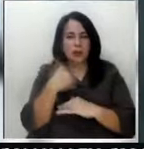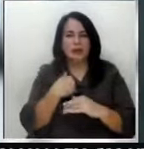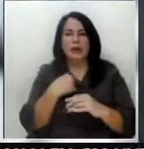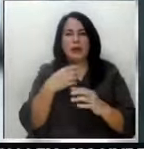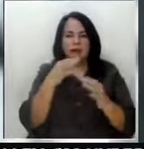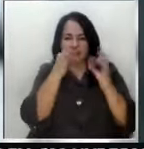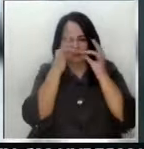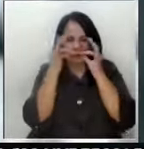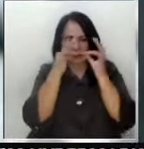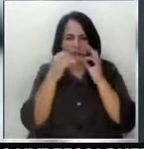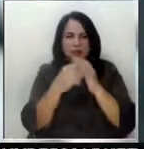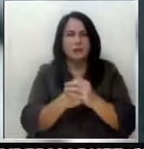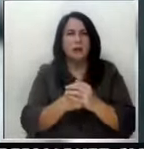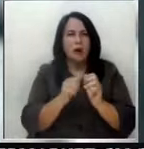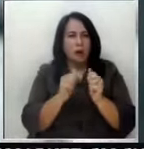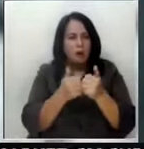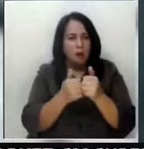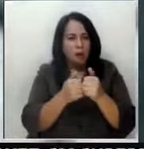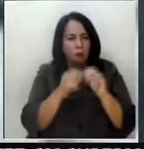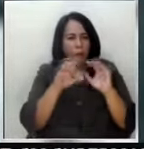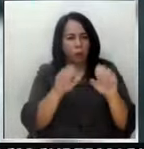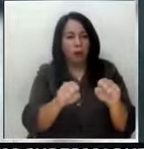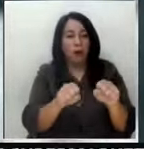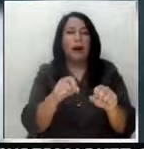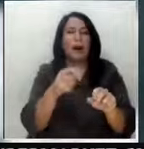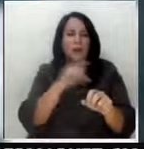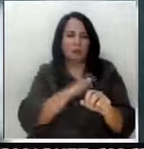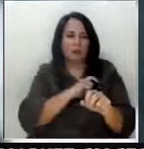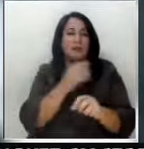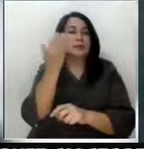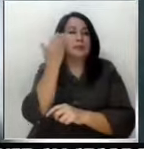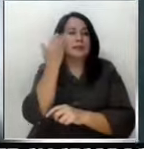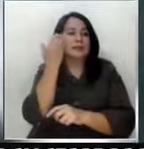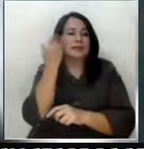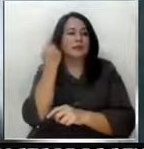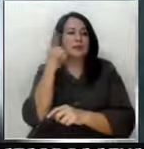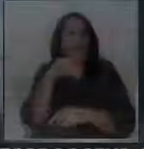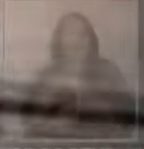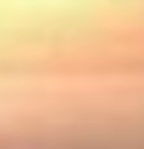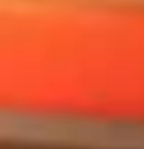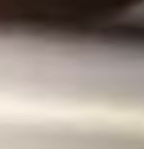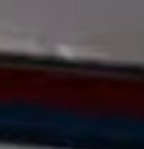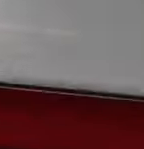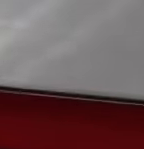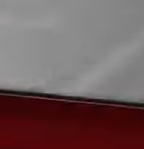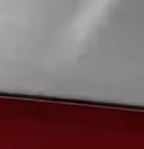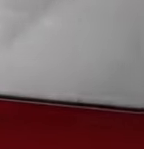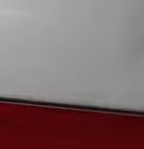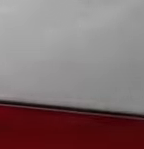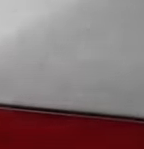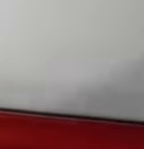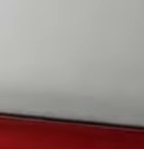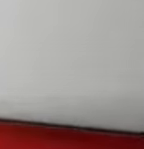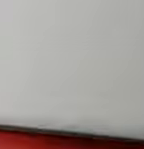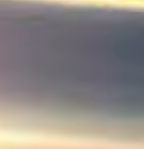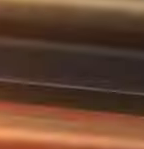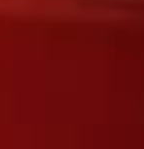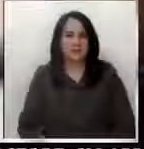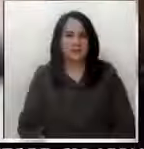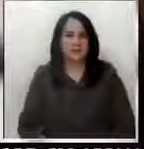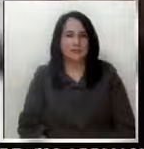kanyang pagkahuli, pulis na nagpanggap na masahista. Narito ang aking eksklusibong pagtuto.